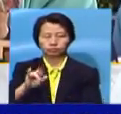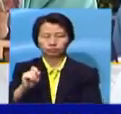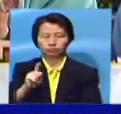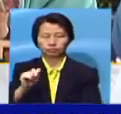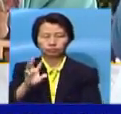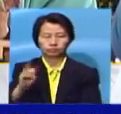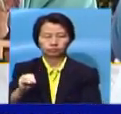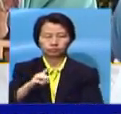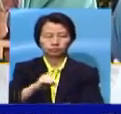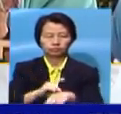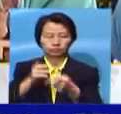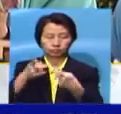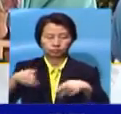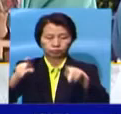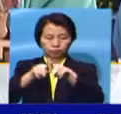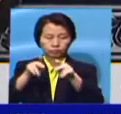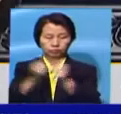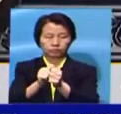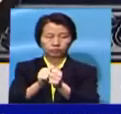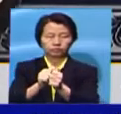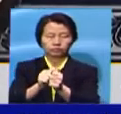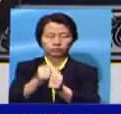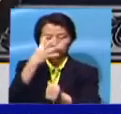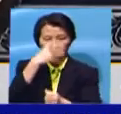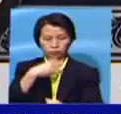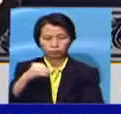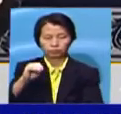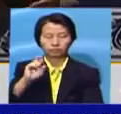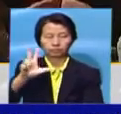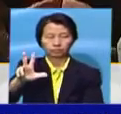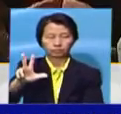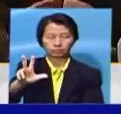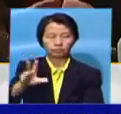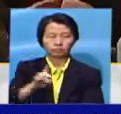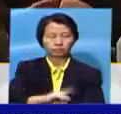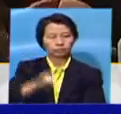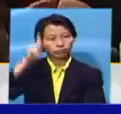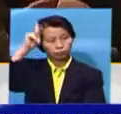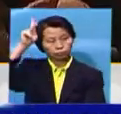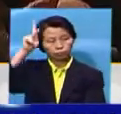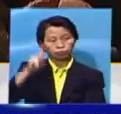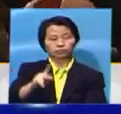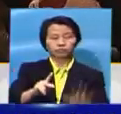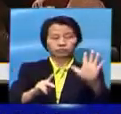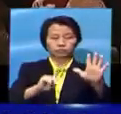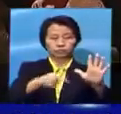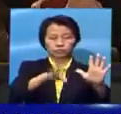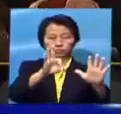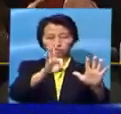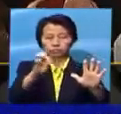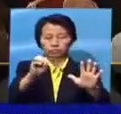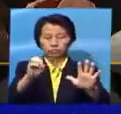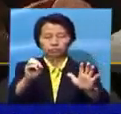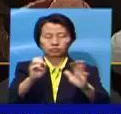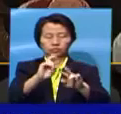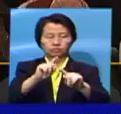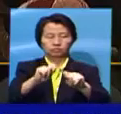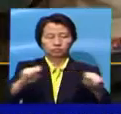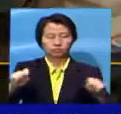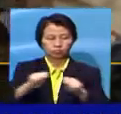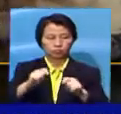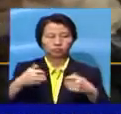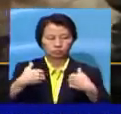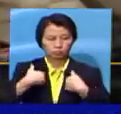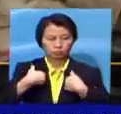kampus pilah dan Seremban t di Kelantan 590 lokasi turut mengadakan program